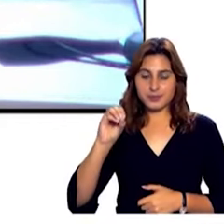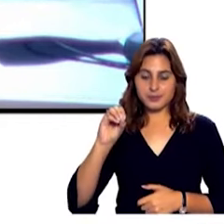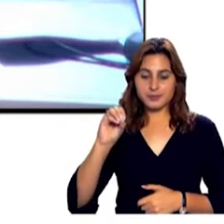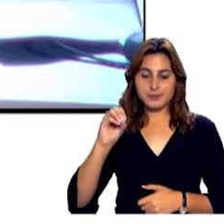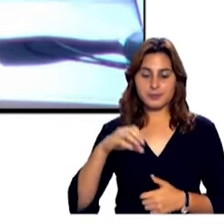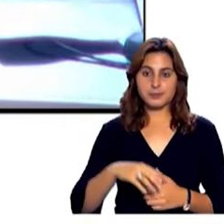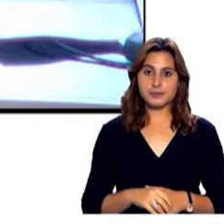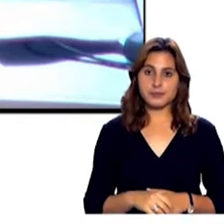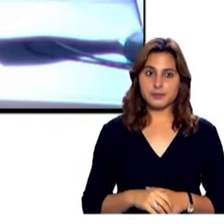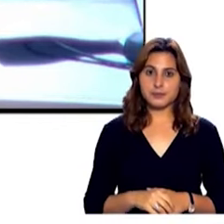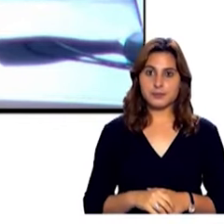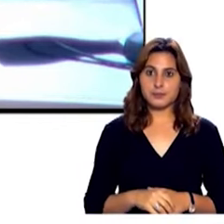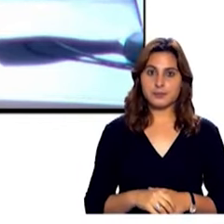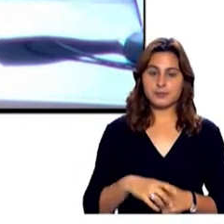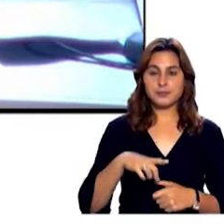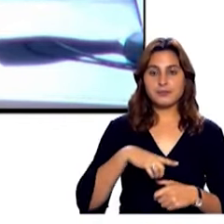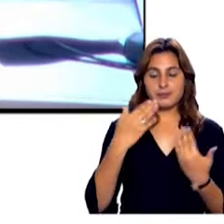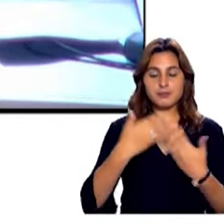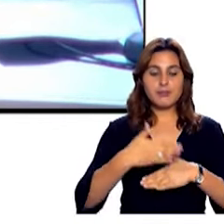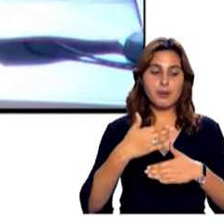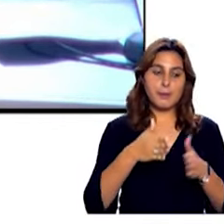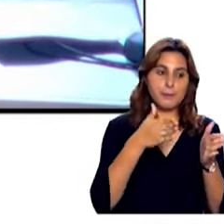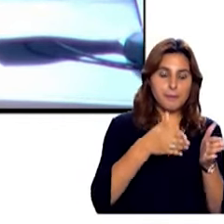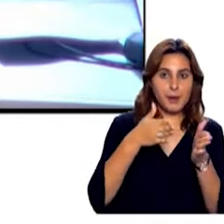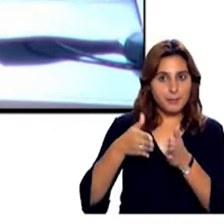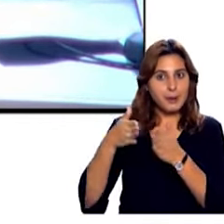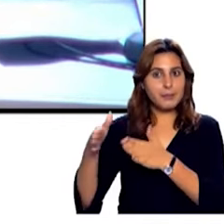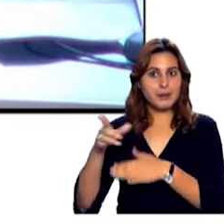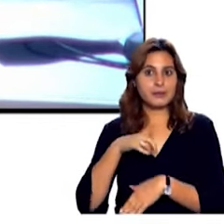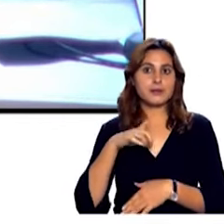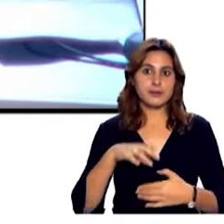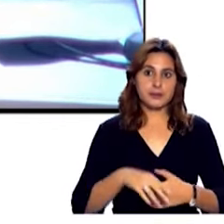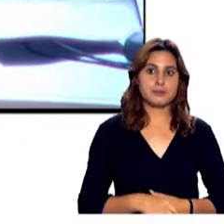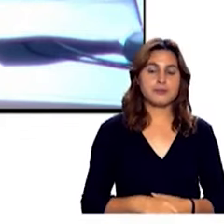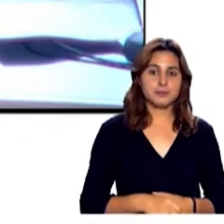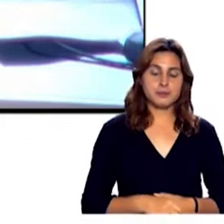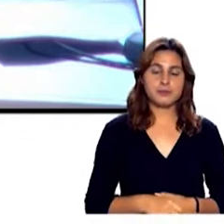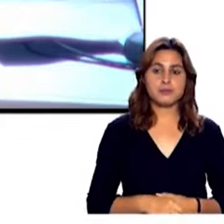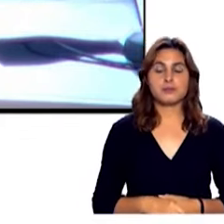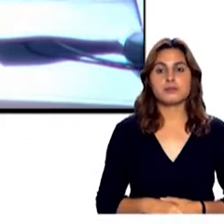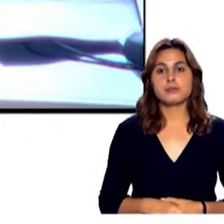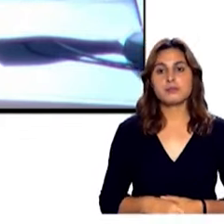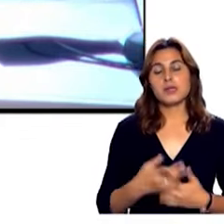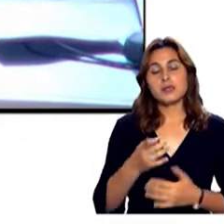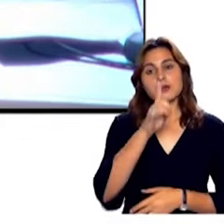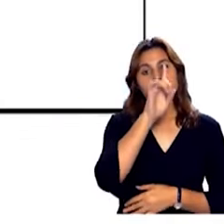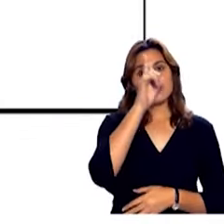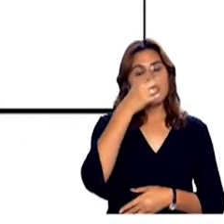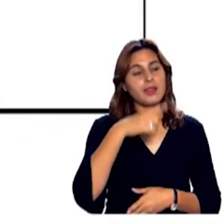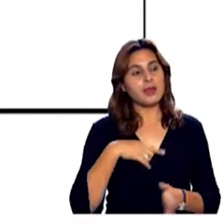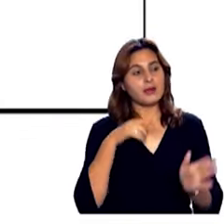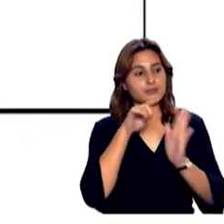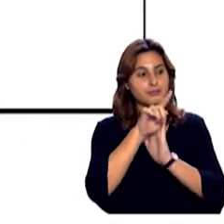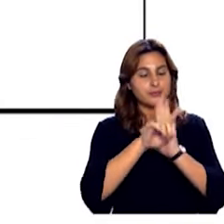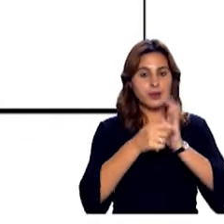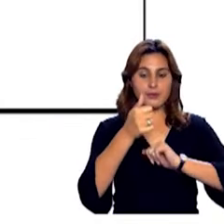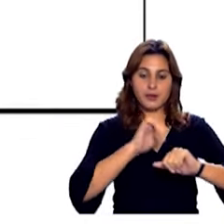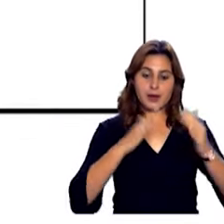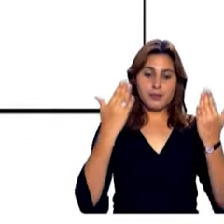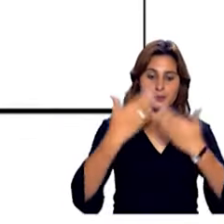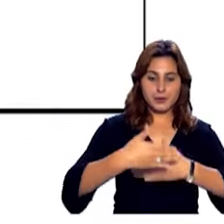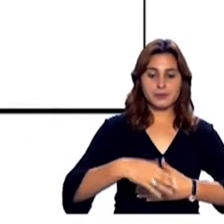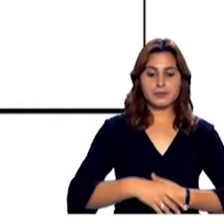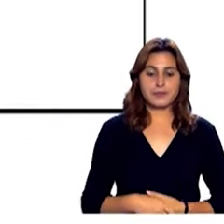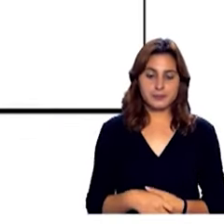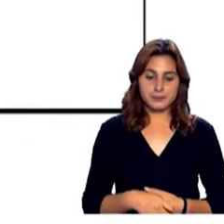pas c'est l'idée Il faut savoir que cette procédure Pour Avis Elle existe depuis